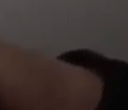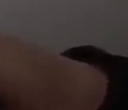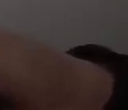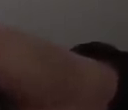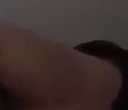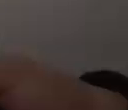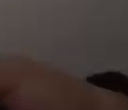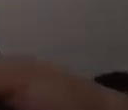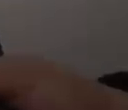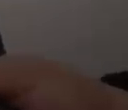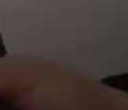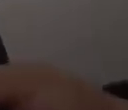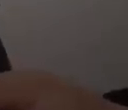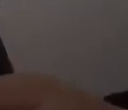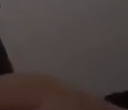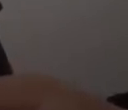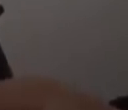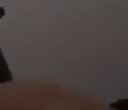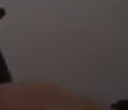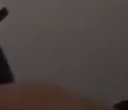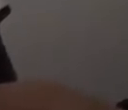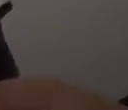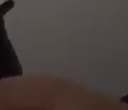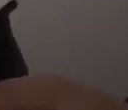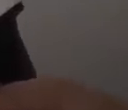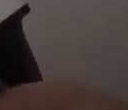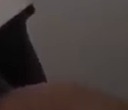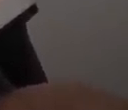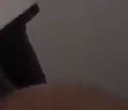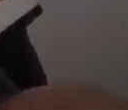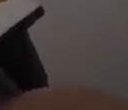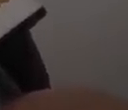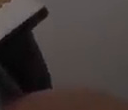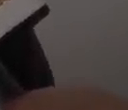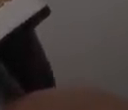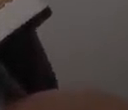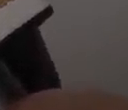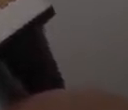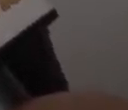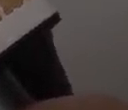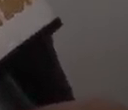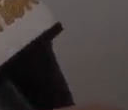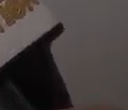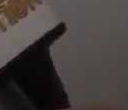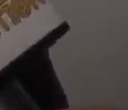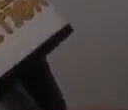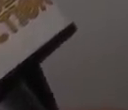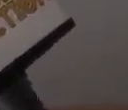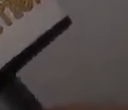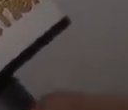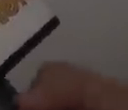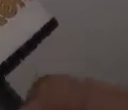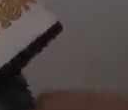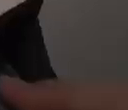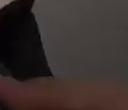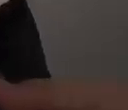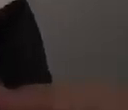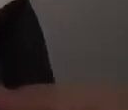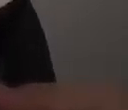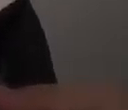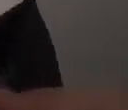Namimiss kayo ni Papa. Bakit ba kailangan ng hantong ganito? Bakit ba kayo maglayas? Lahat binigay namin sa inyo, lahat.